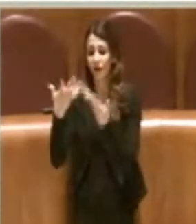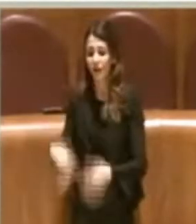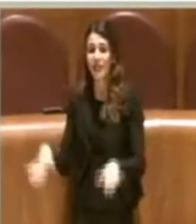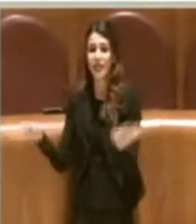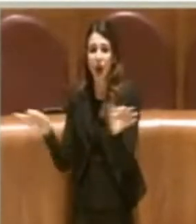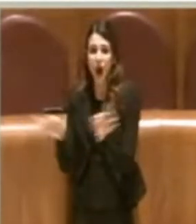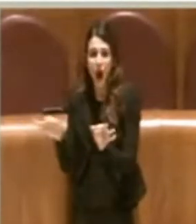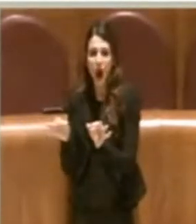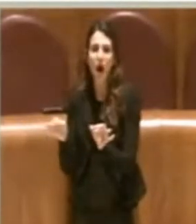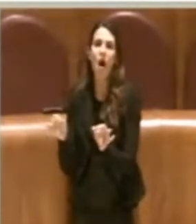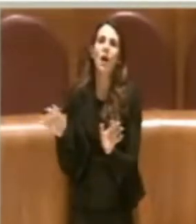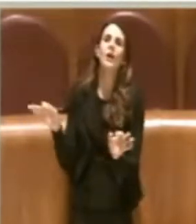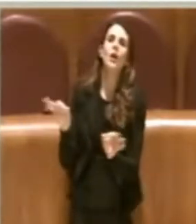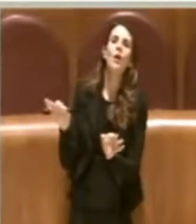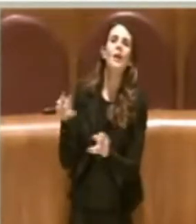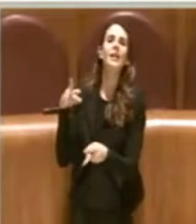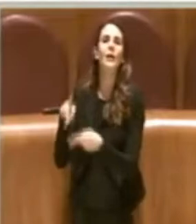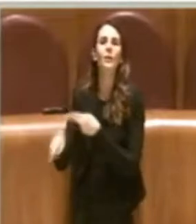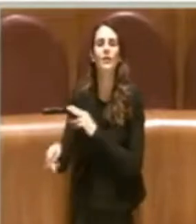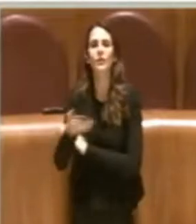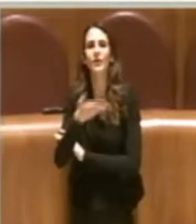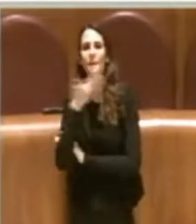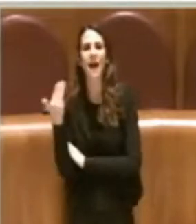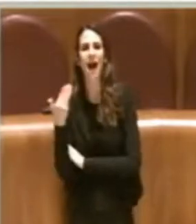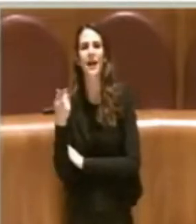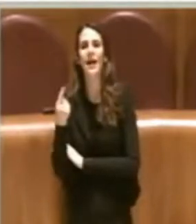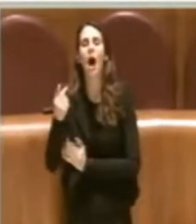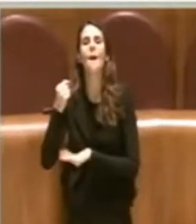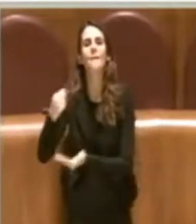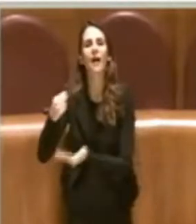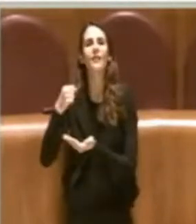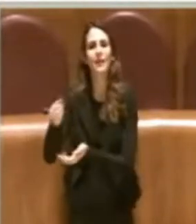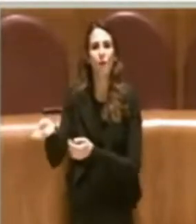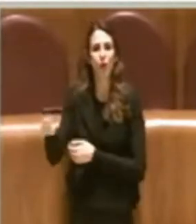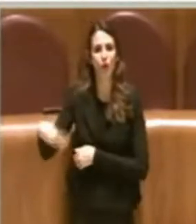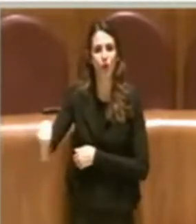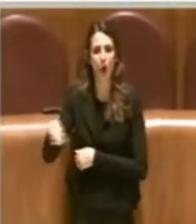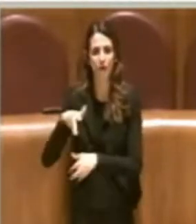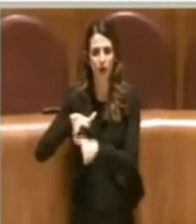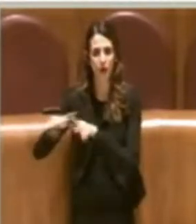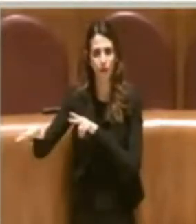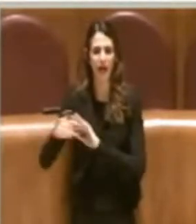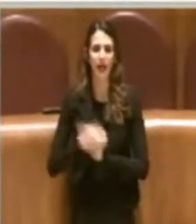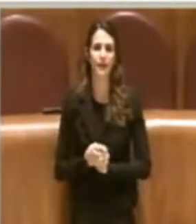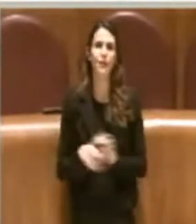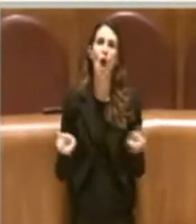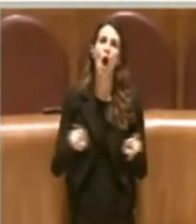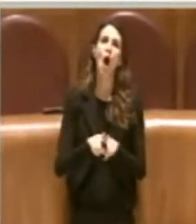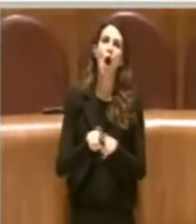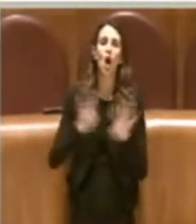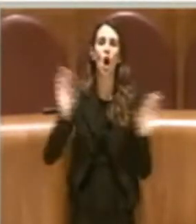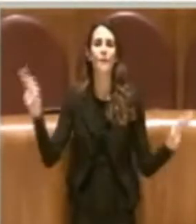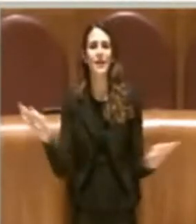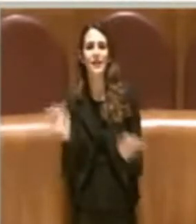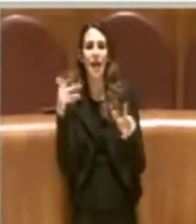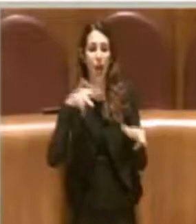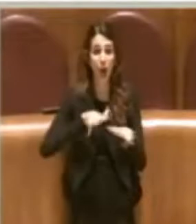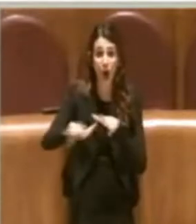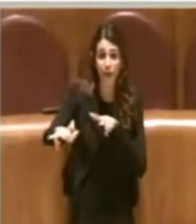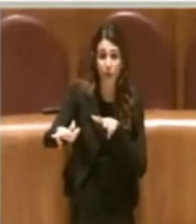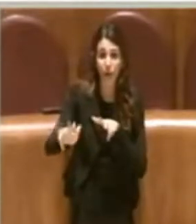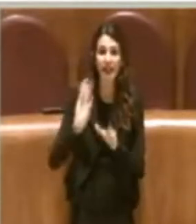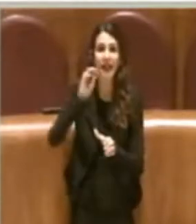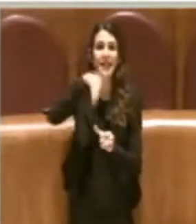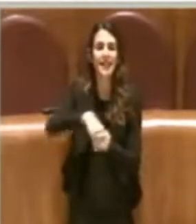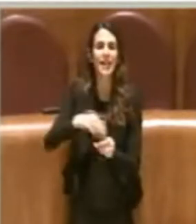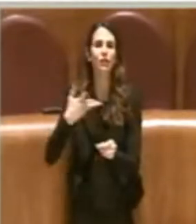comunque immissione in possesso da parte del patrimonio comunale. Come se il comune avesse un grande tesoro a